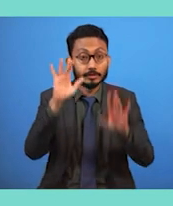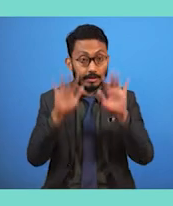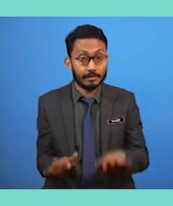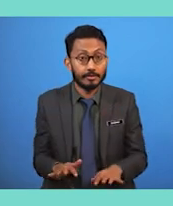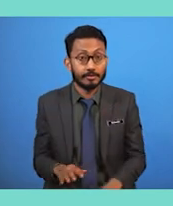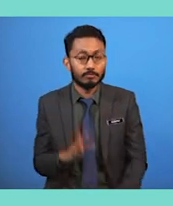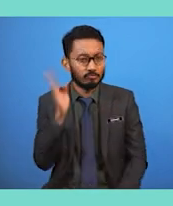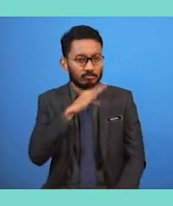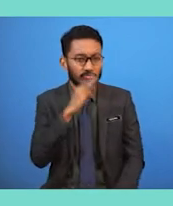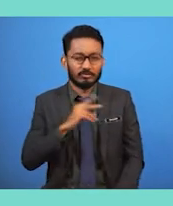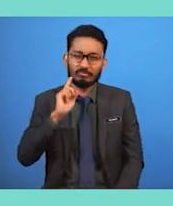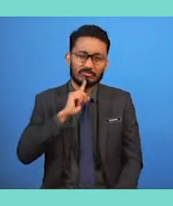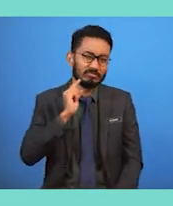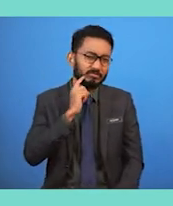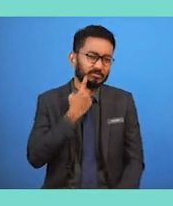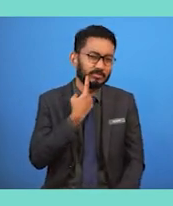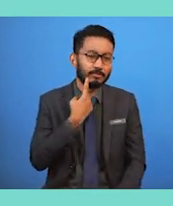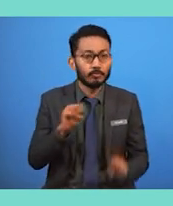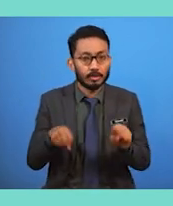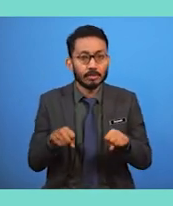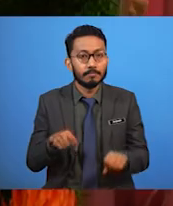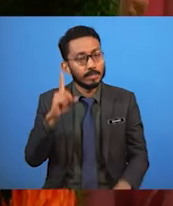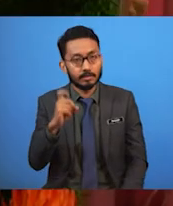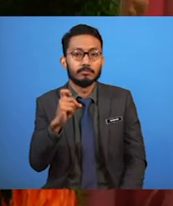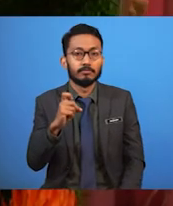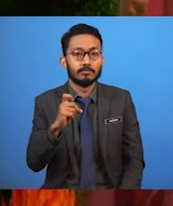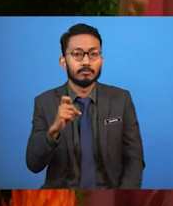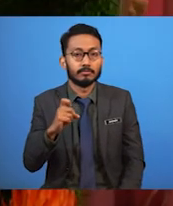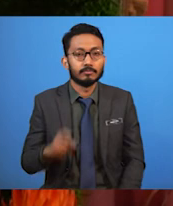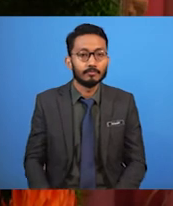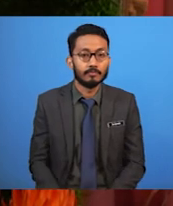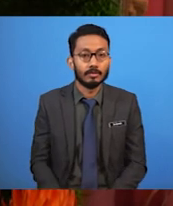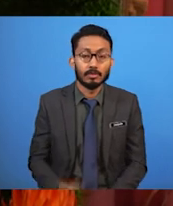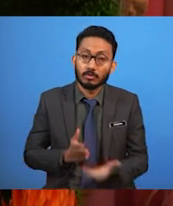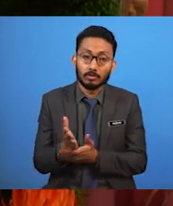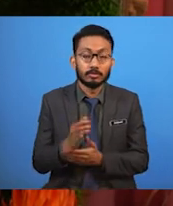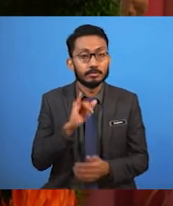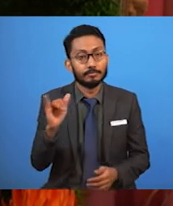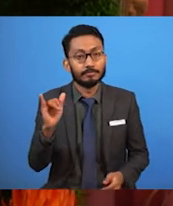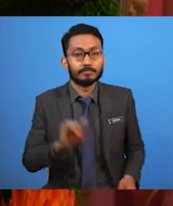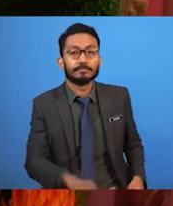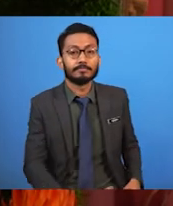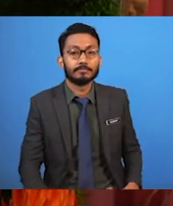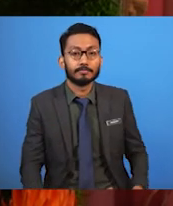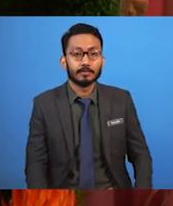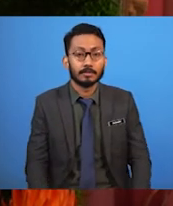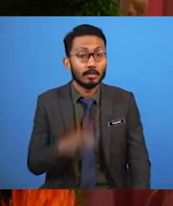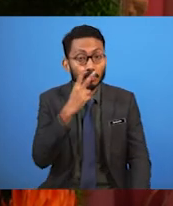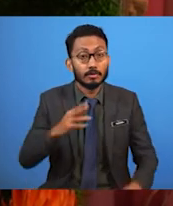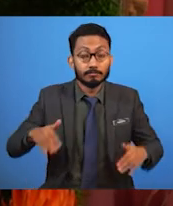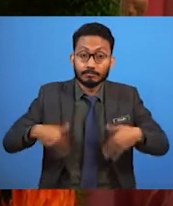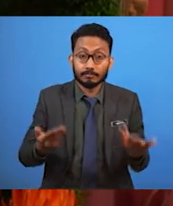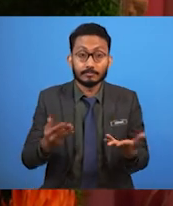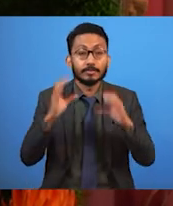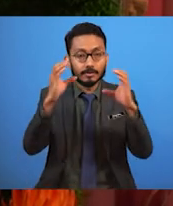dan mudah mati apabila terkena air hujan. Seterusnya, mari kita lihat bagaimanakah cara untuk kita